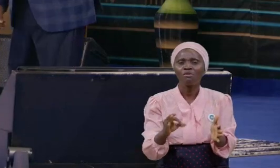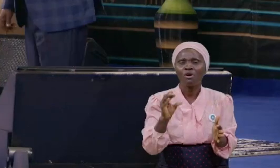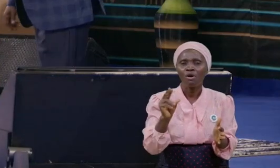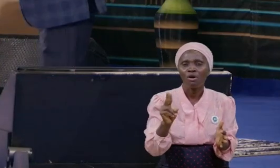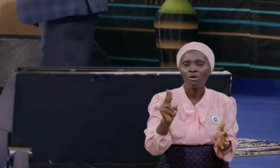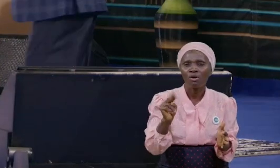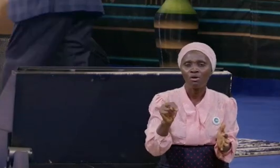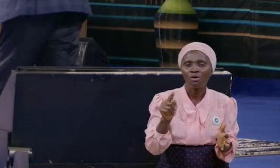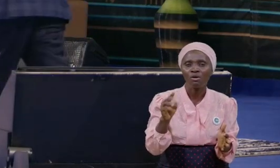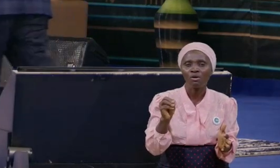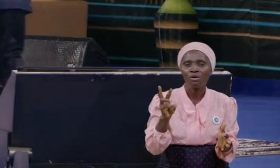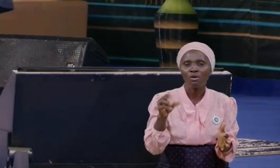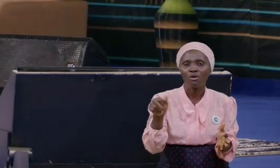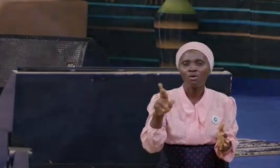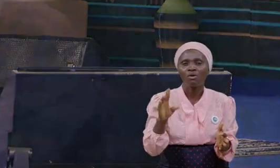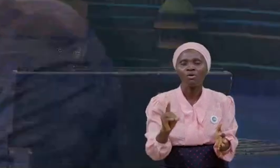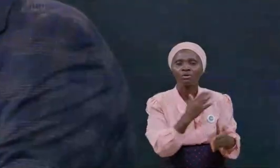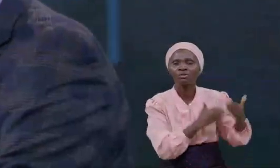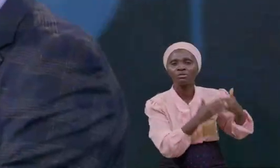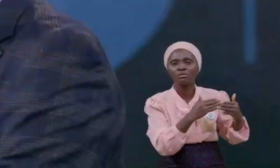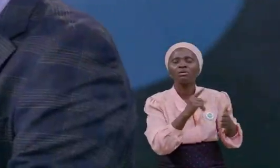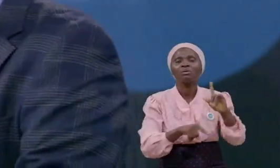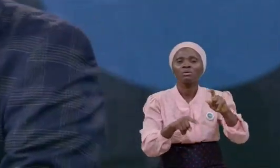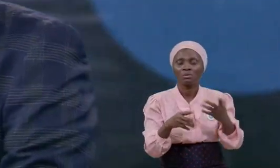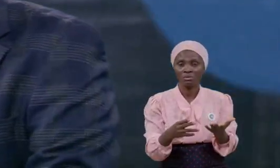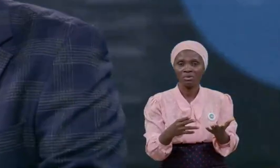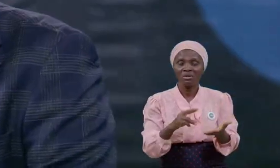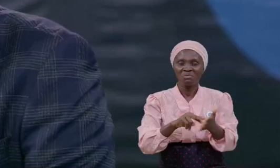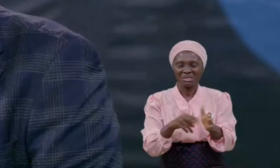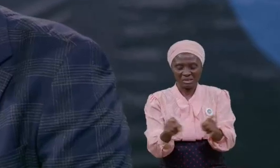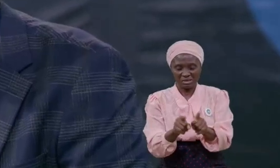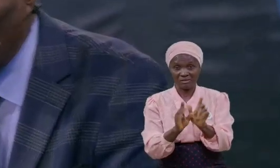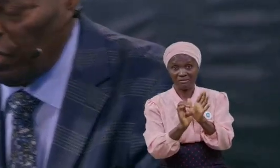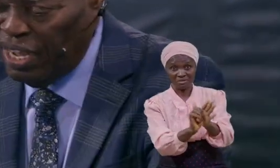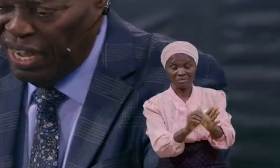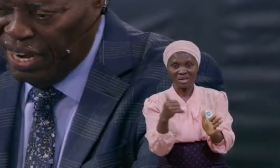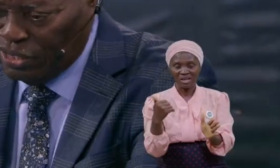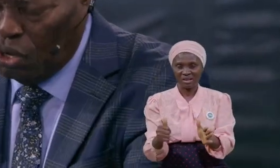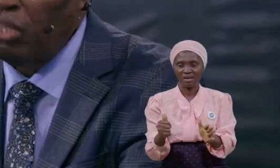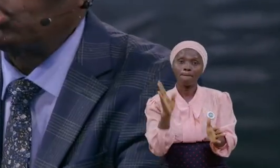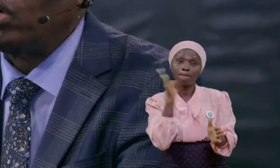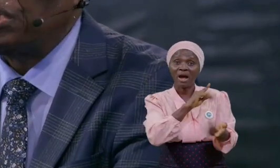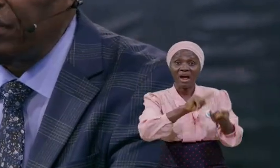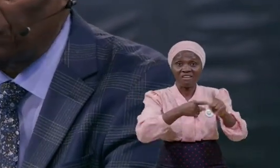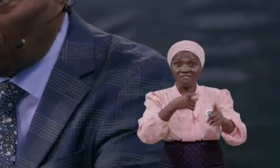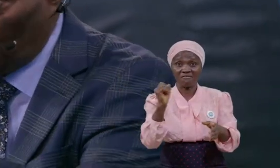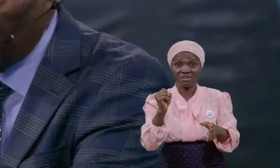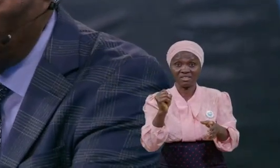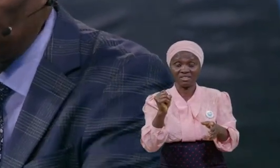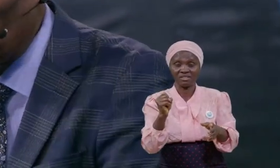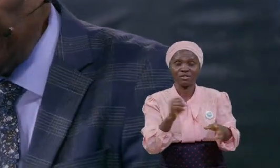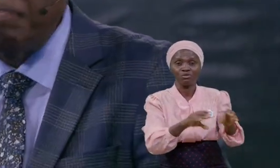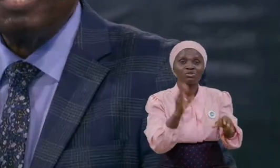là. Un gang, un groupe de prostituées, de prostitution, ça c'est une